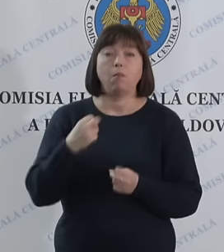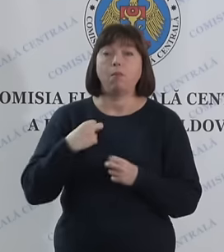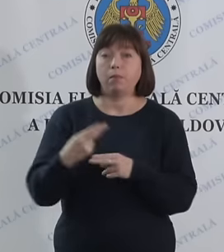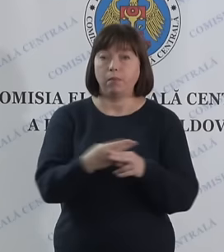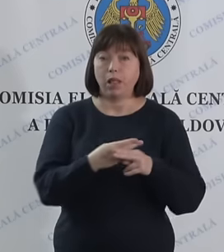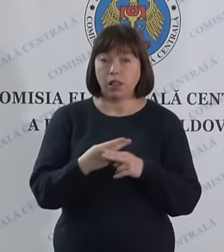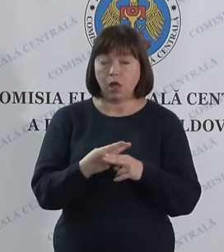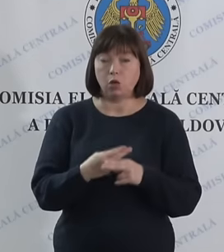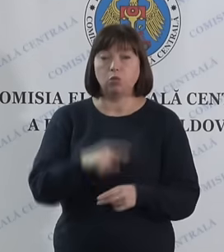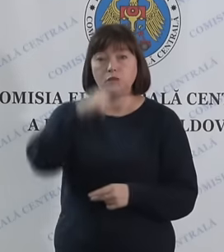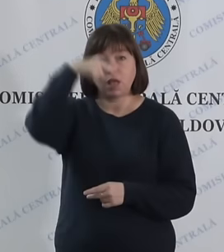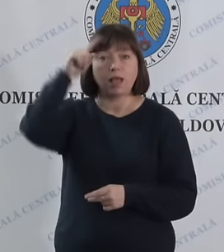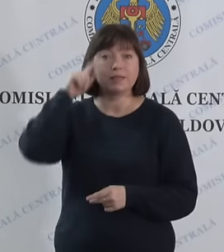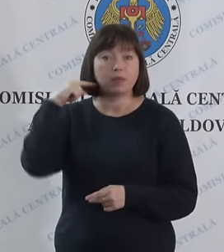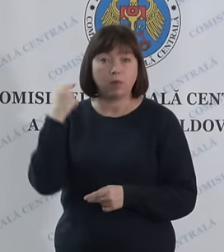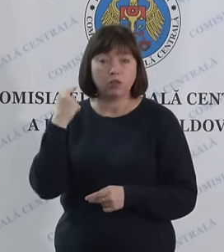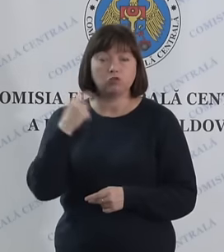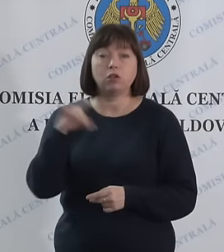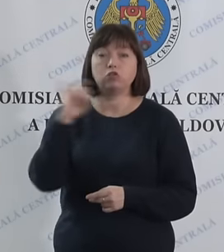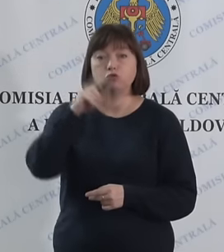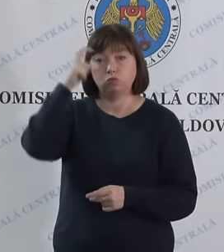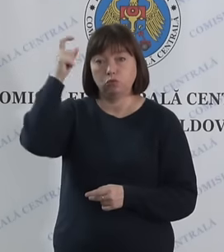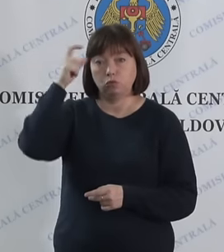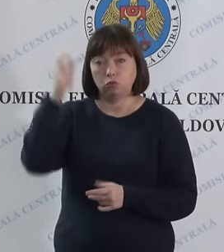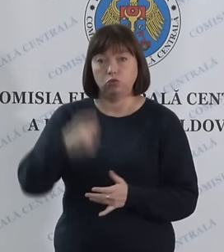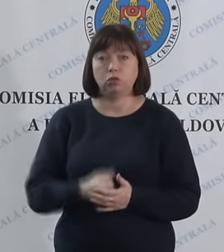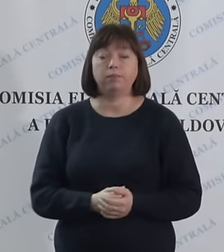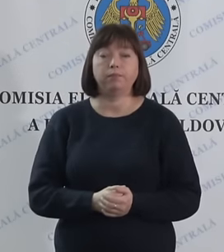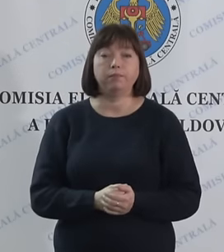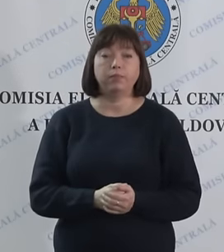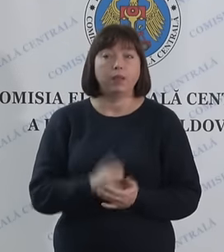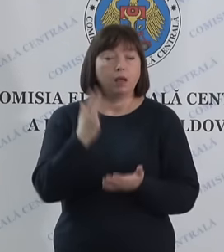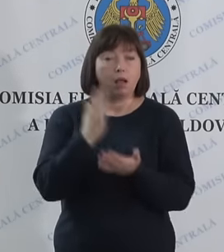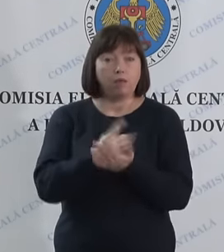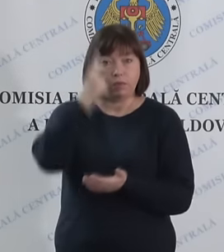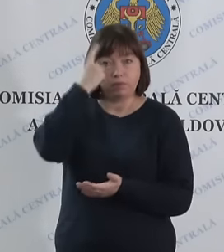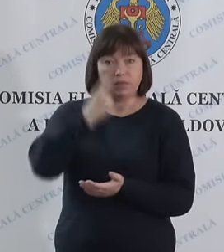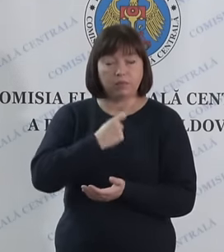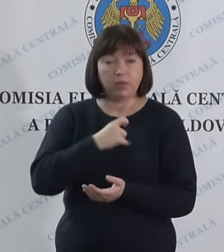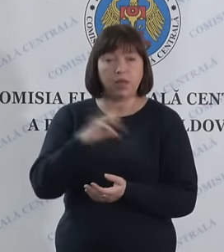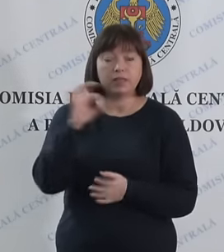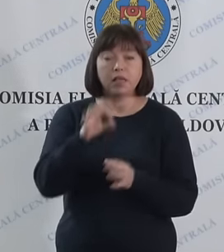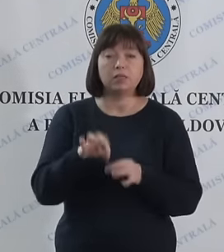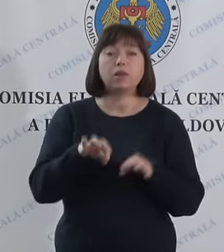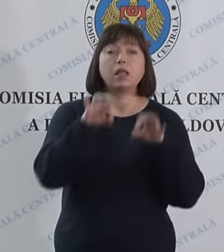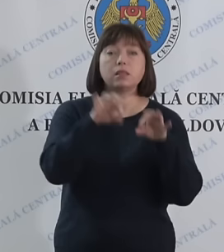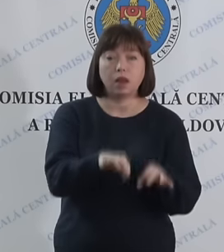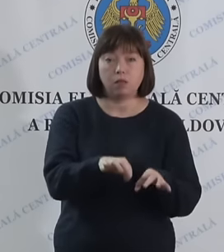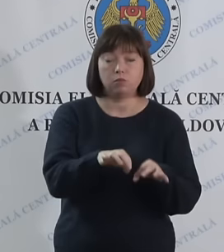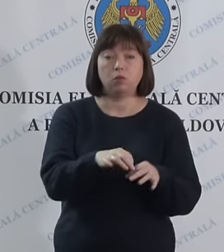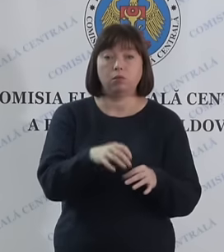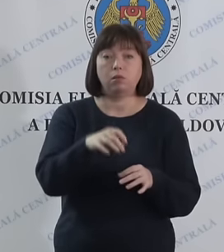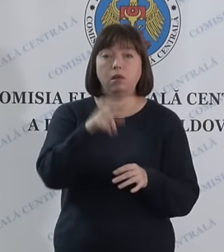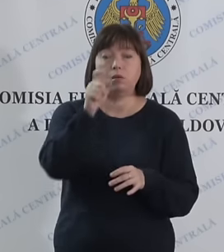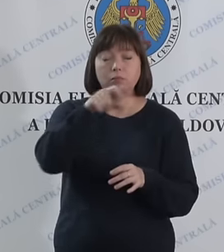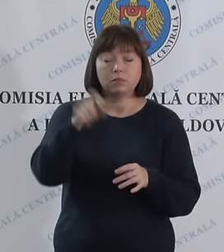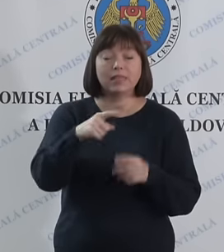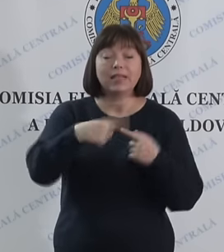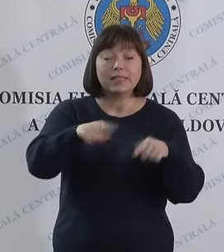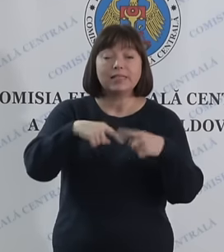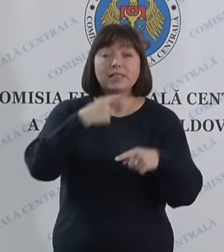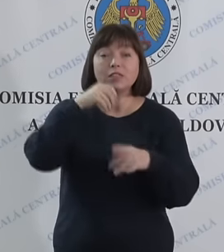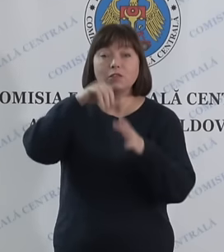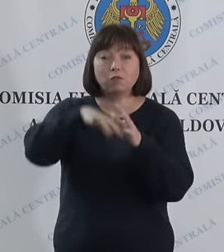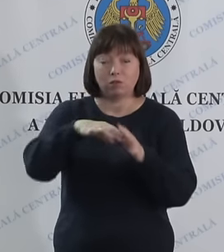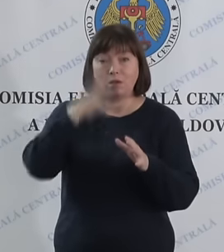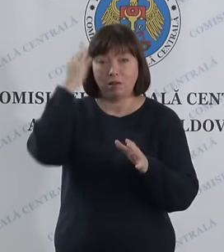Belarus, Azerbaijan și Turcia. Avem semnale și despre transportarea alegătorilor către unele secții de